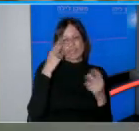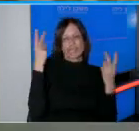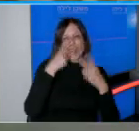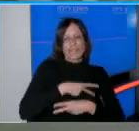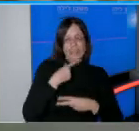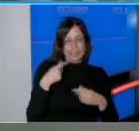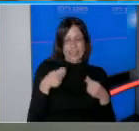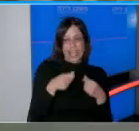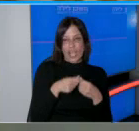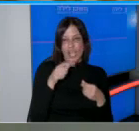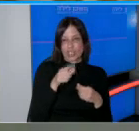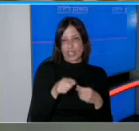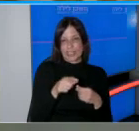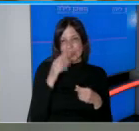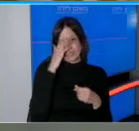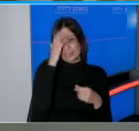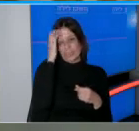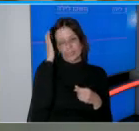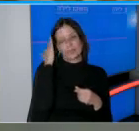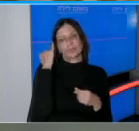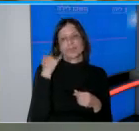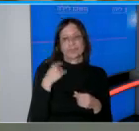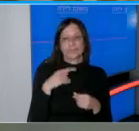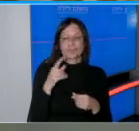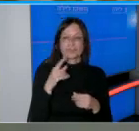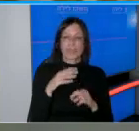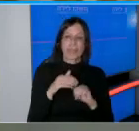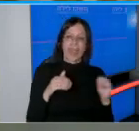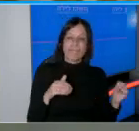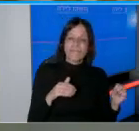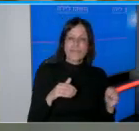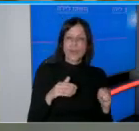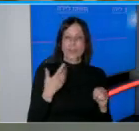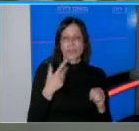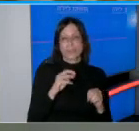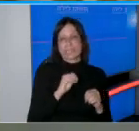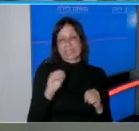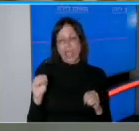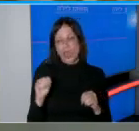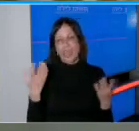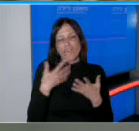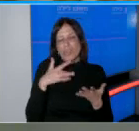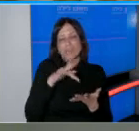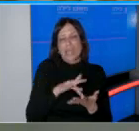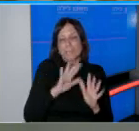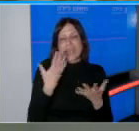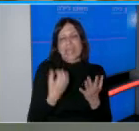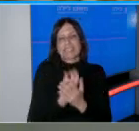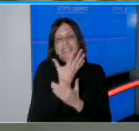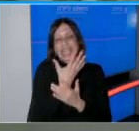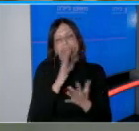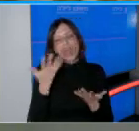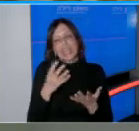את הקשר הזה, הסימביוטי הזה, את המערביות, המזרחיות, איפה אנחנו נמצאים, מה יצרנו, יצרנו משהו